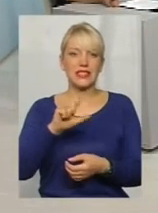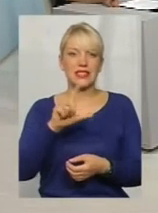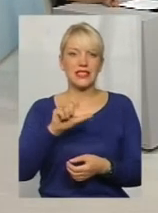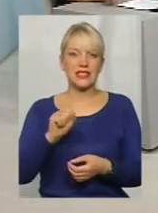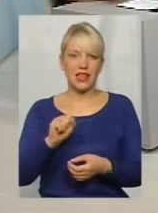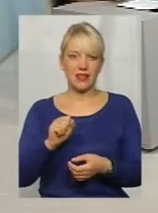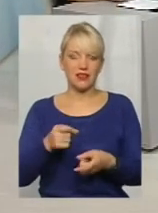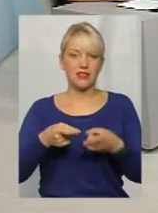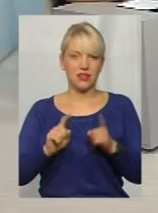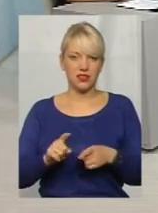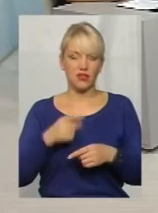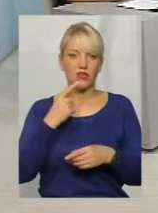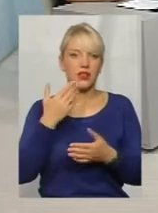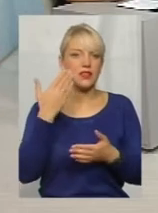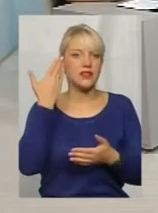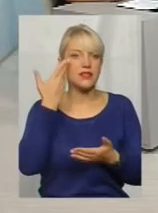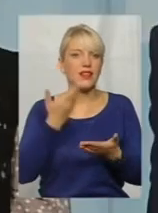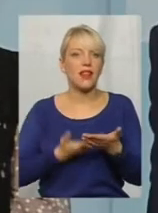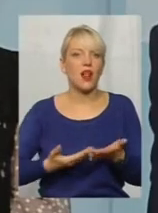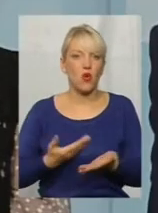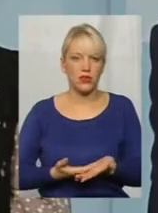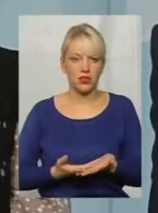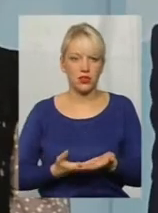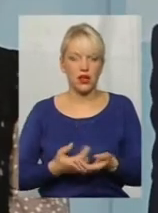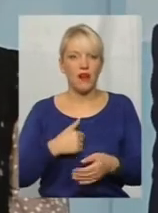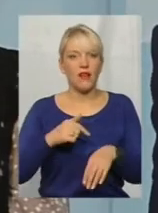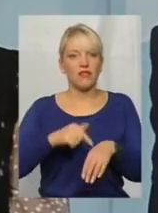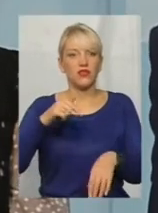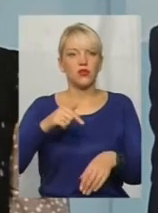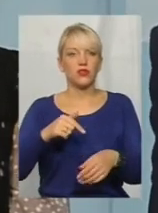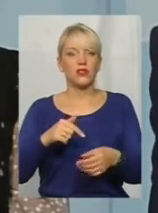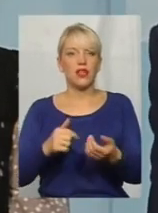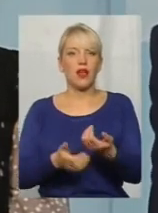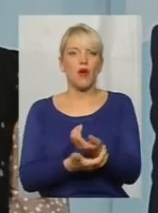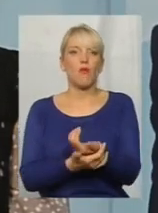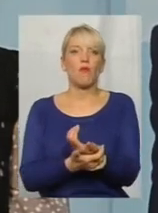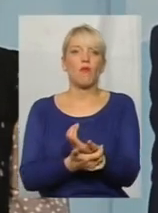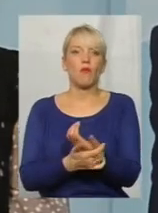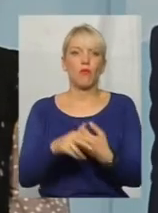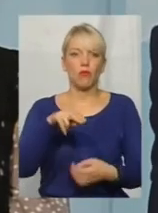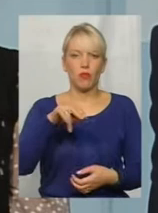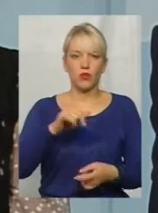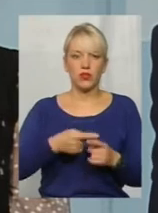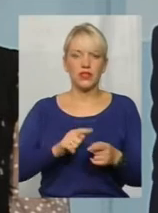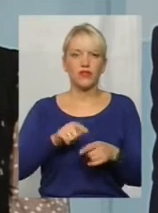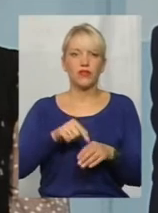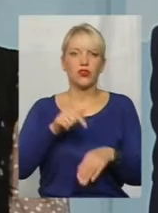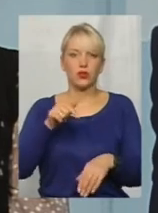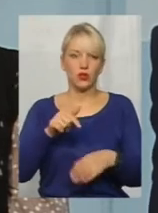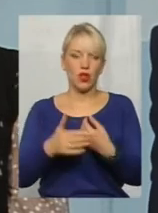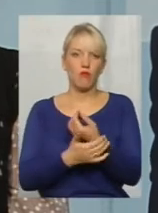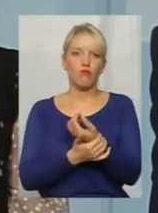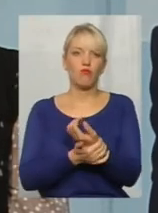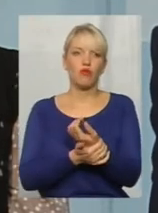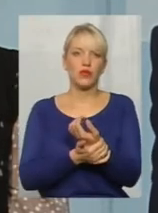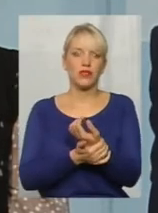Дякую, пане Константин. І там сказали вони, що відчули пульсацію десь на майстральних судинах. Так. Скоріше всього, вони відчули пульсацію